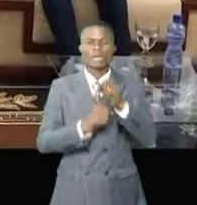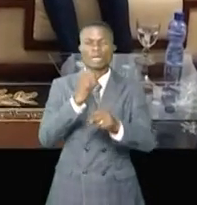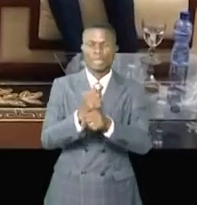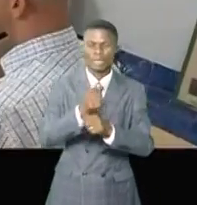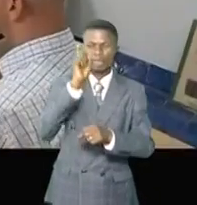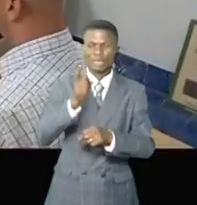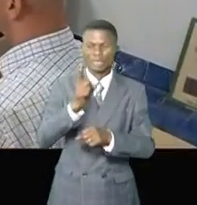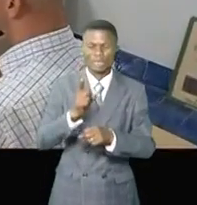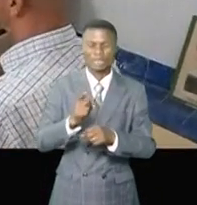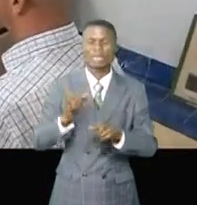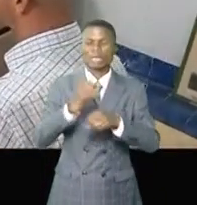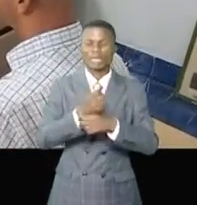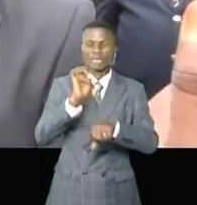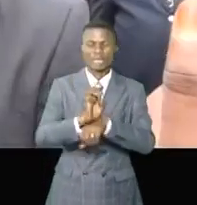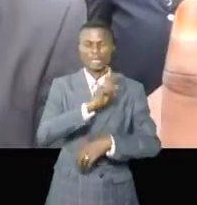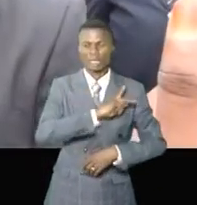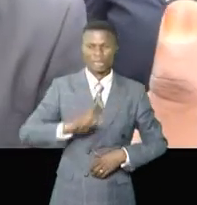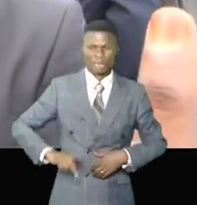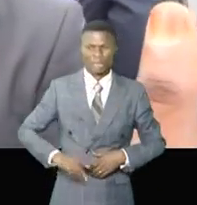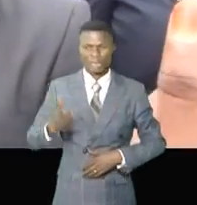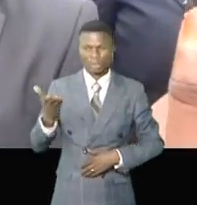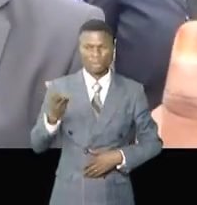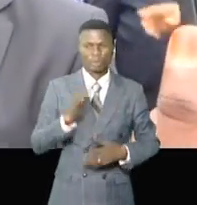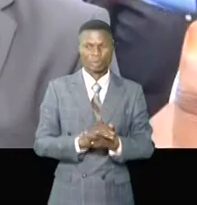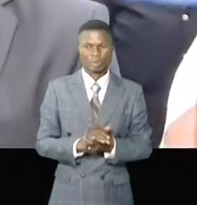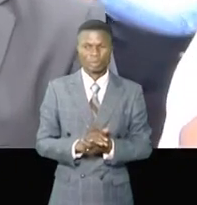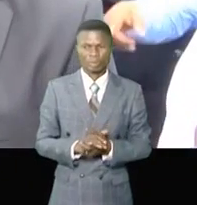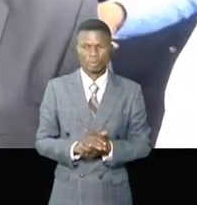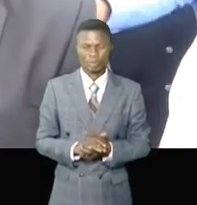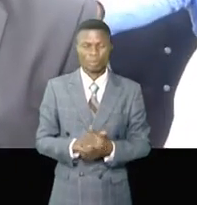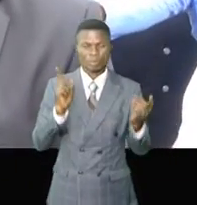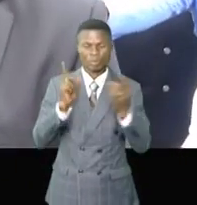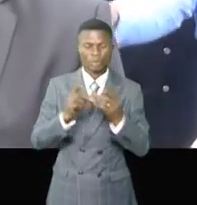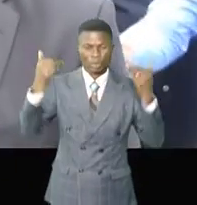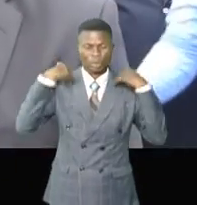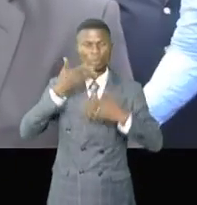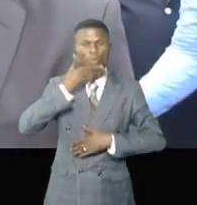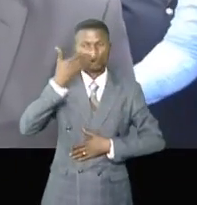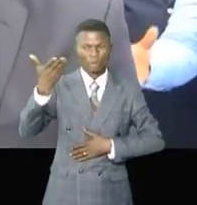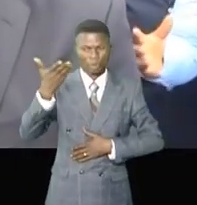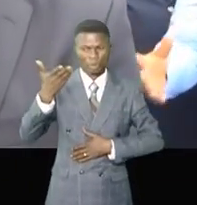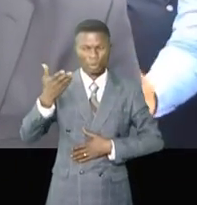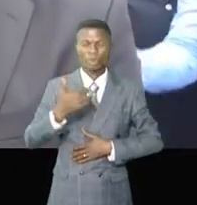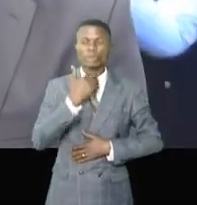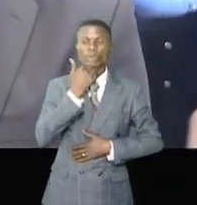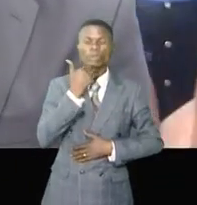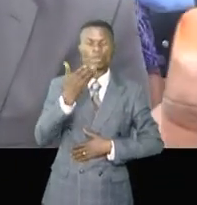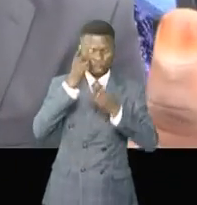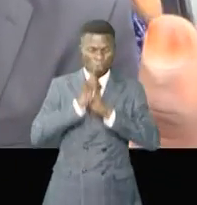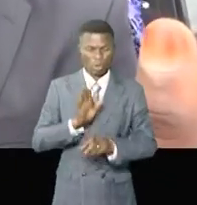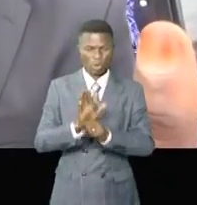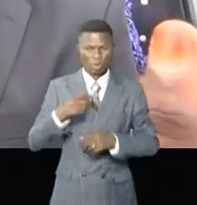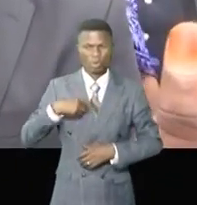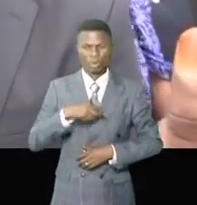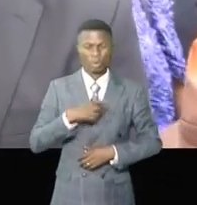la fondation du kimbanguisme. Remercier le chef spirituel pour cette grande accueil, c'est un grand honneur pour nous.